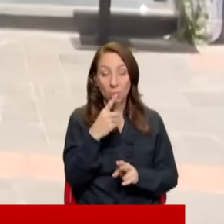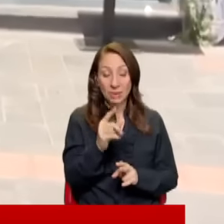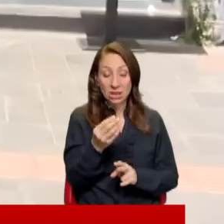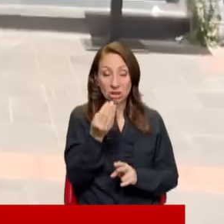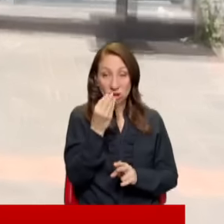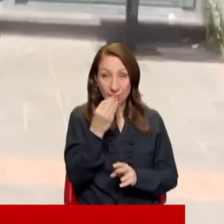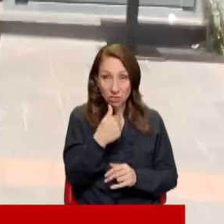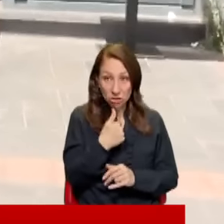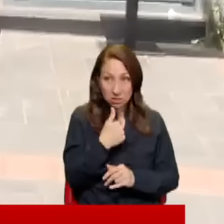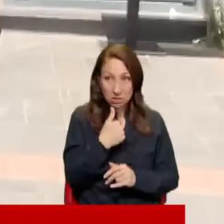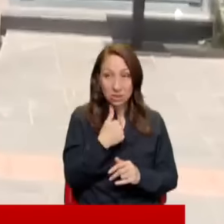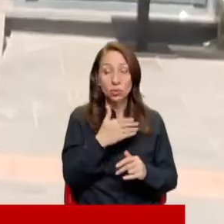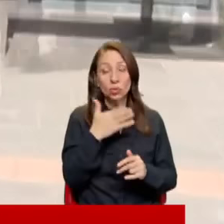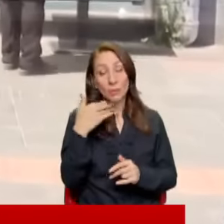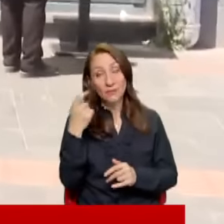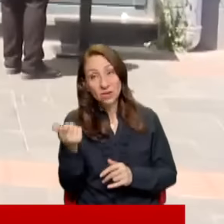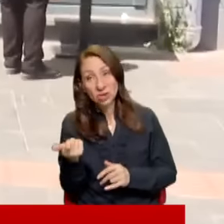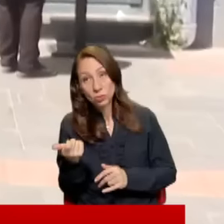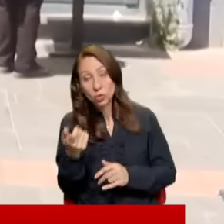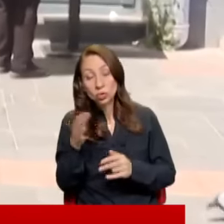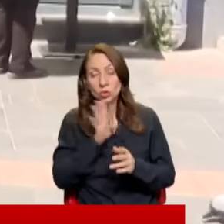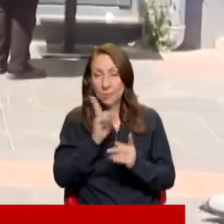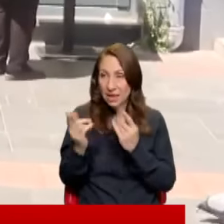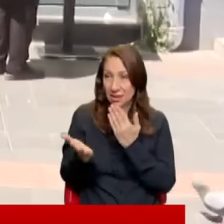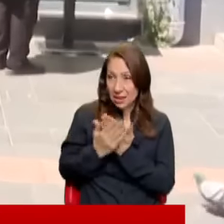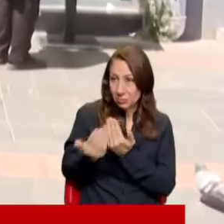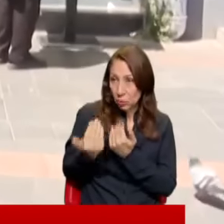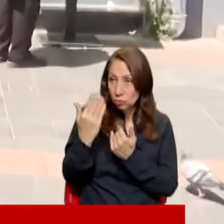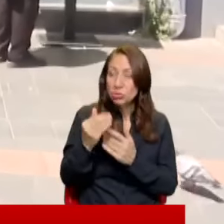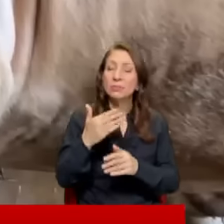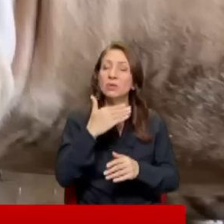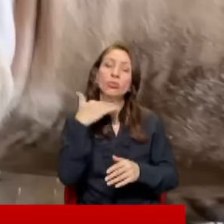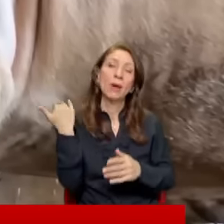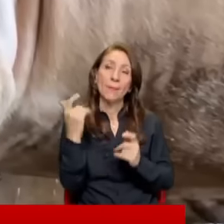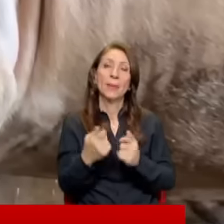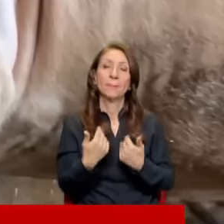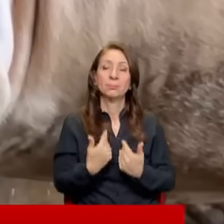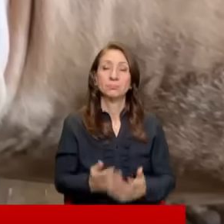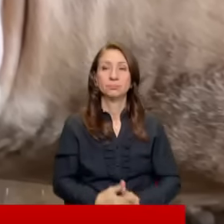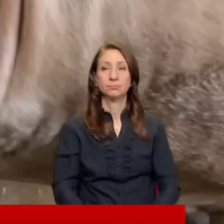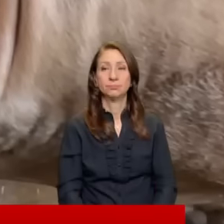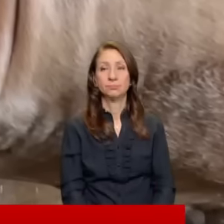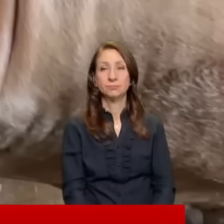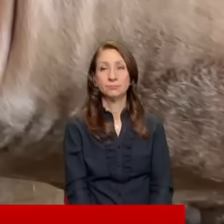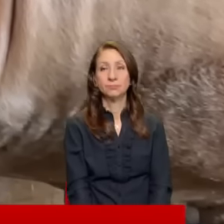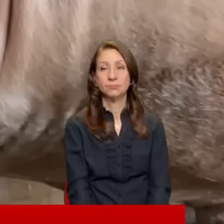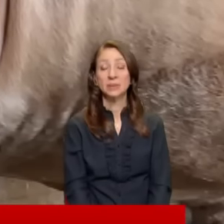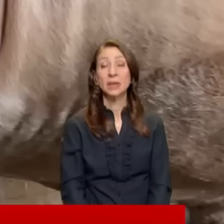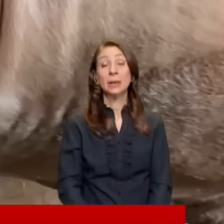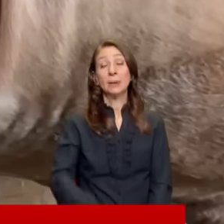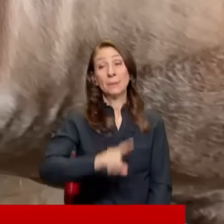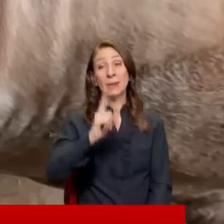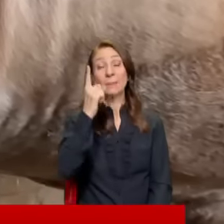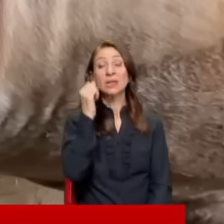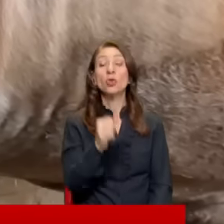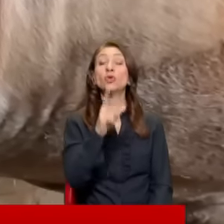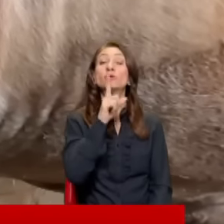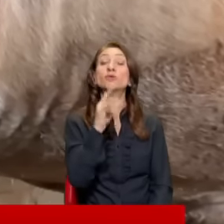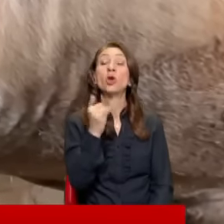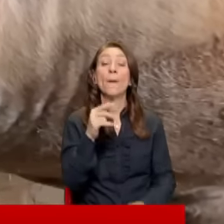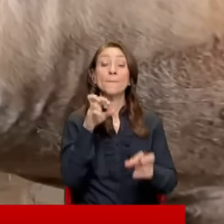yiyecek miyiz kurbana mı vereceğiz Çocuklardan bir Yardım gelirse bir kurban keseceğiz bir de 1 ton 100